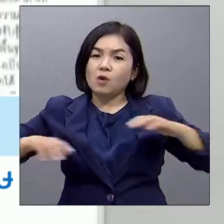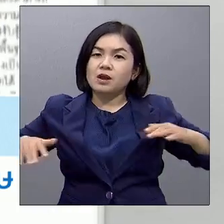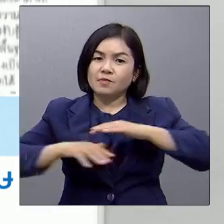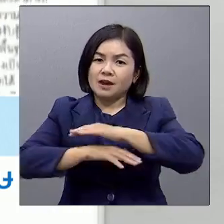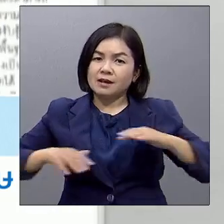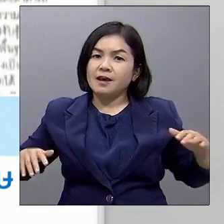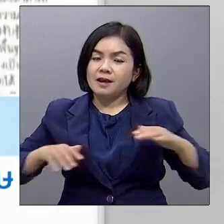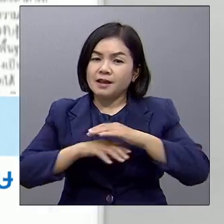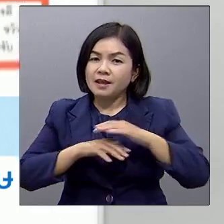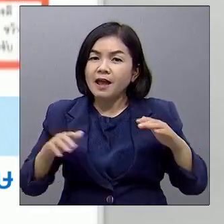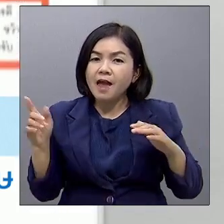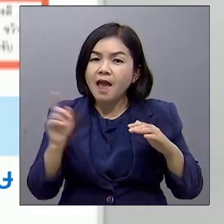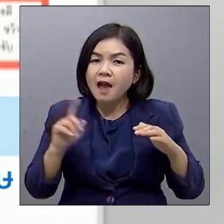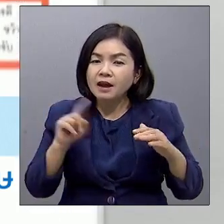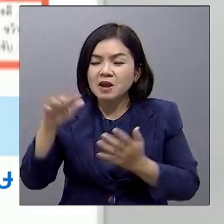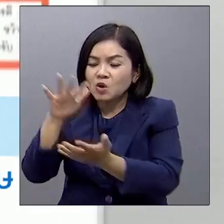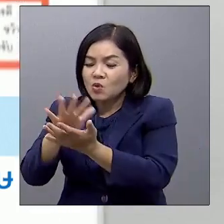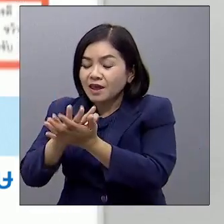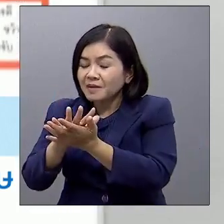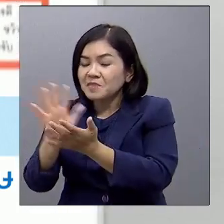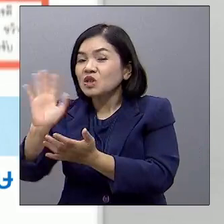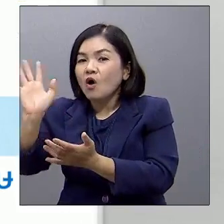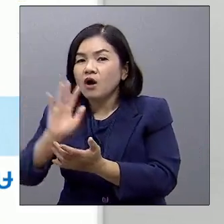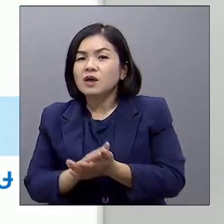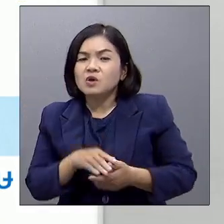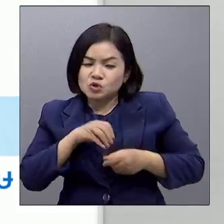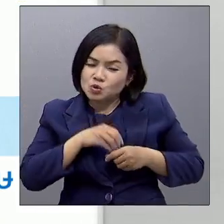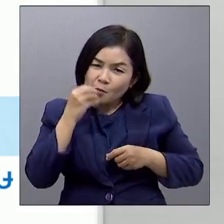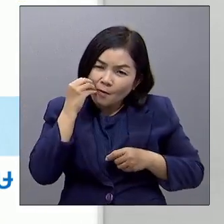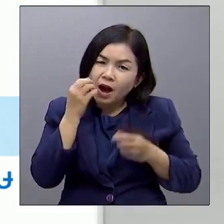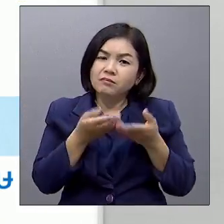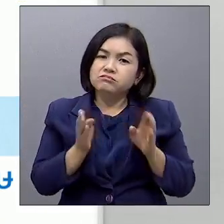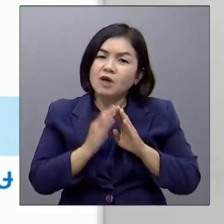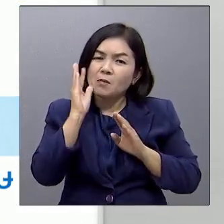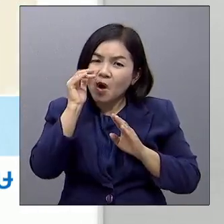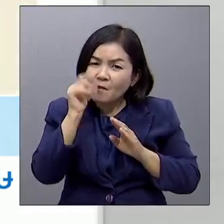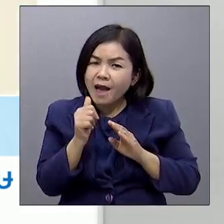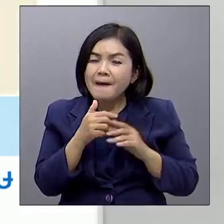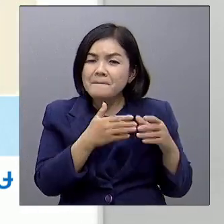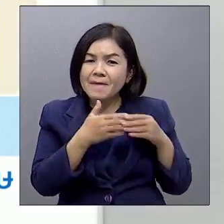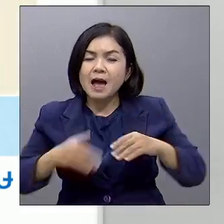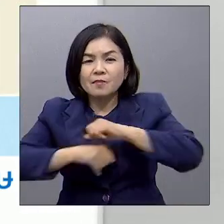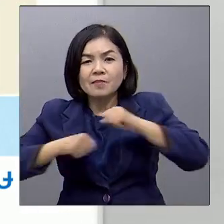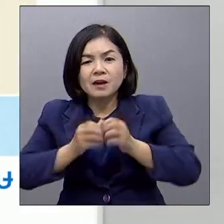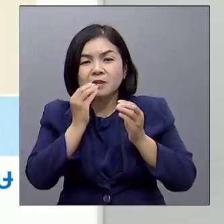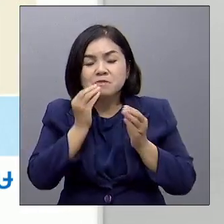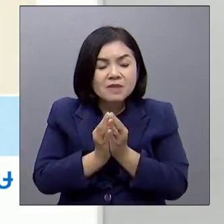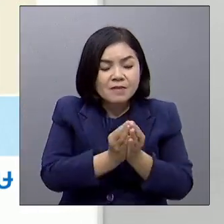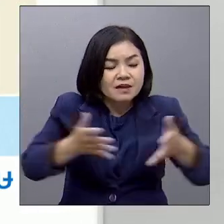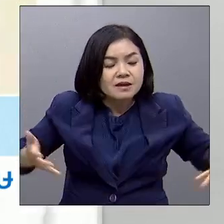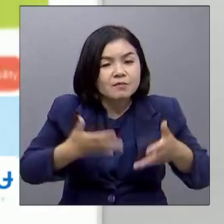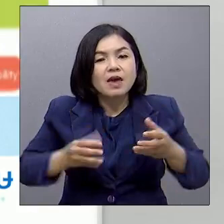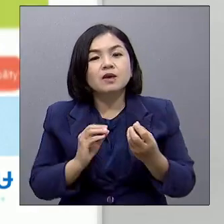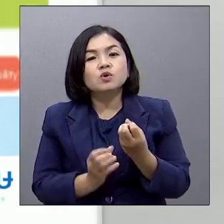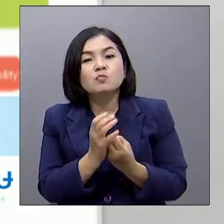่างกายไม่จำเป็จะต้องเกิดที่โงเรีนเท่านั้นอยู่ทบ้านคพ่อครัแม่ก็สามารจะนำลมาทำกับข่าวรวมกั้นมาปรูก